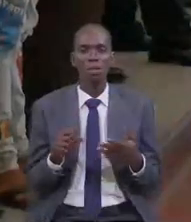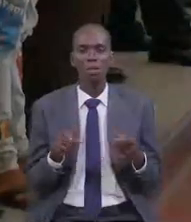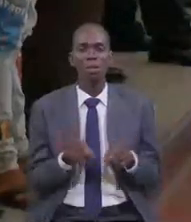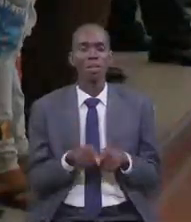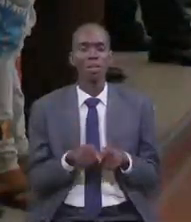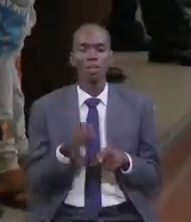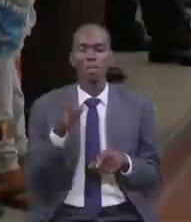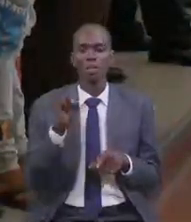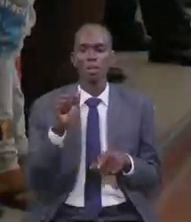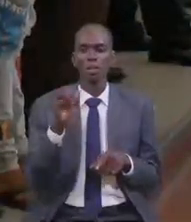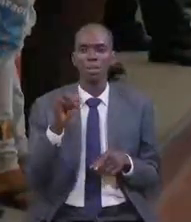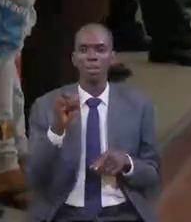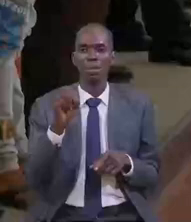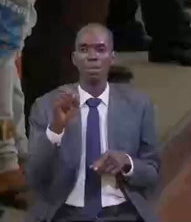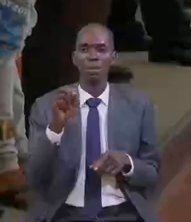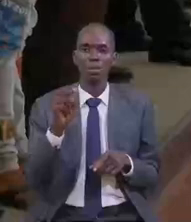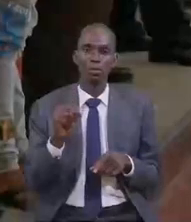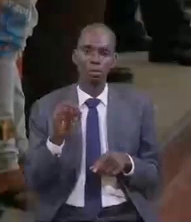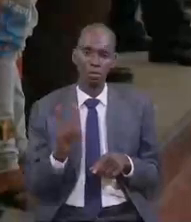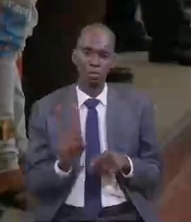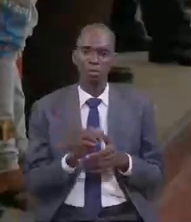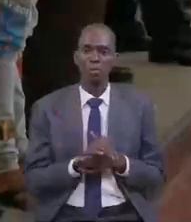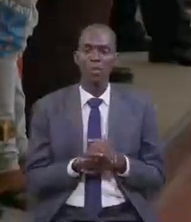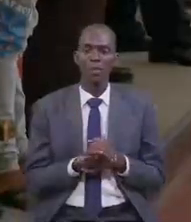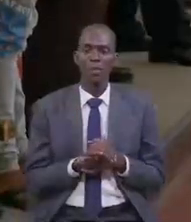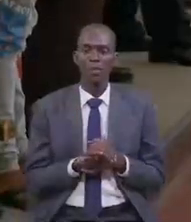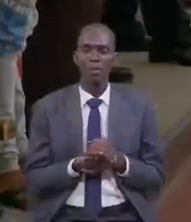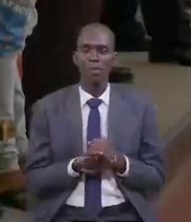par une personne qui vit comme Samson,